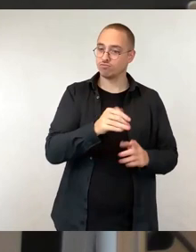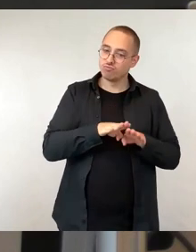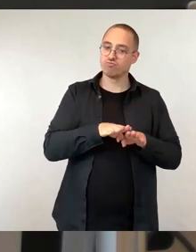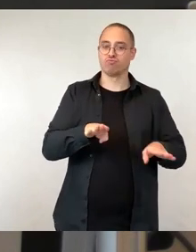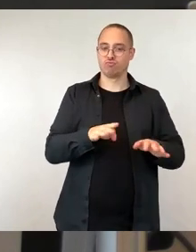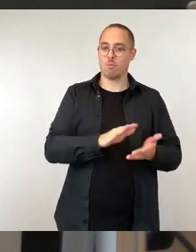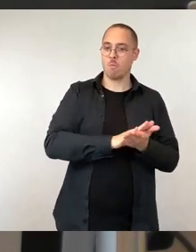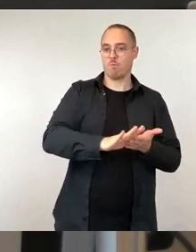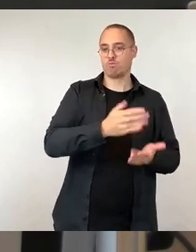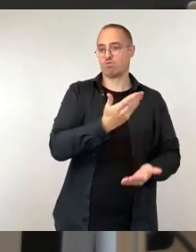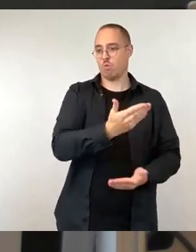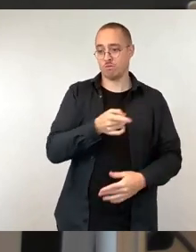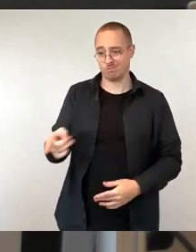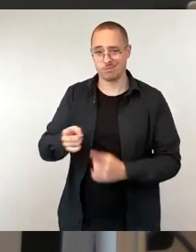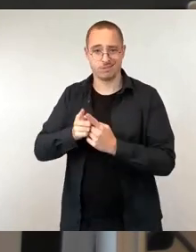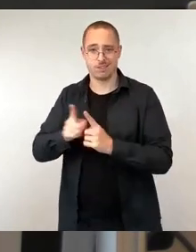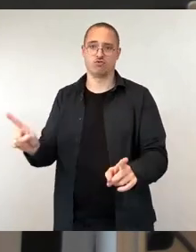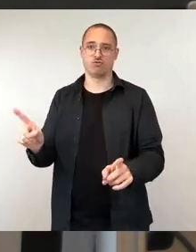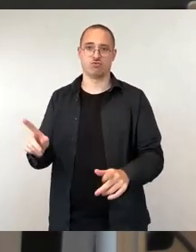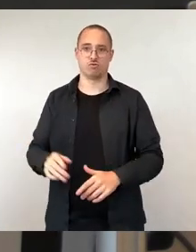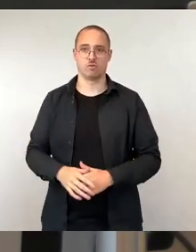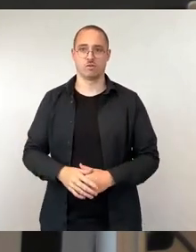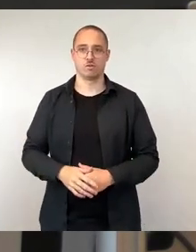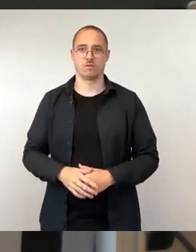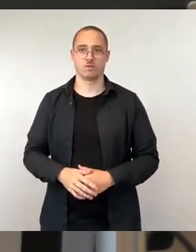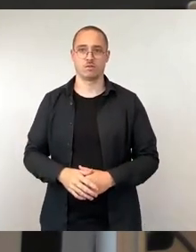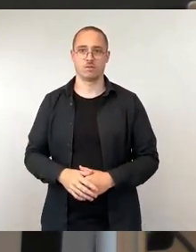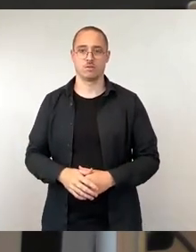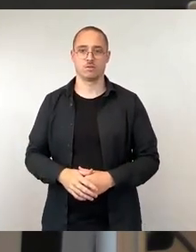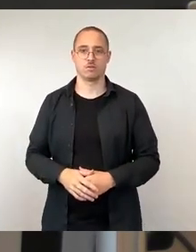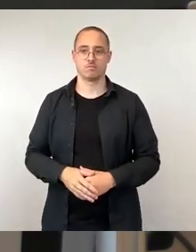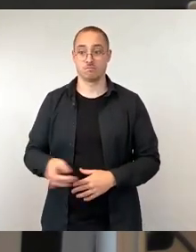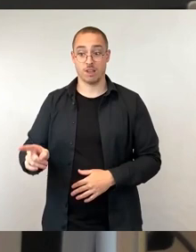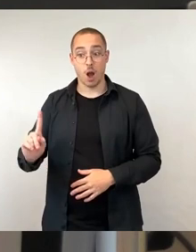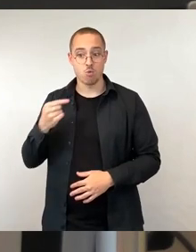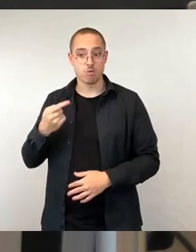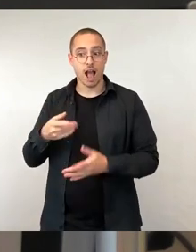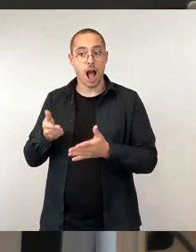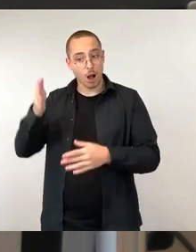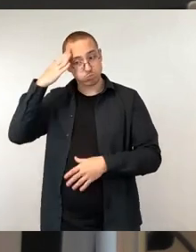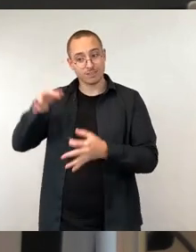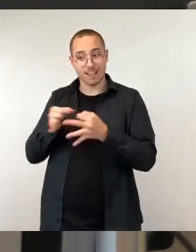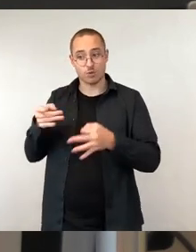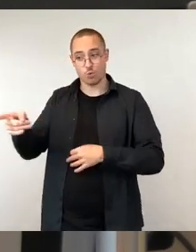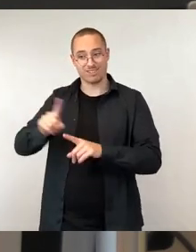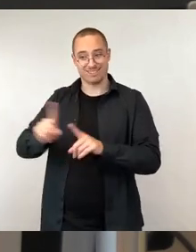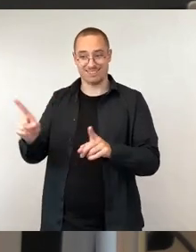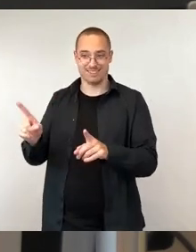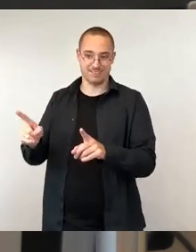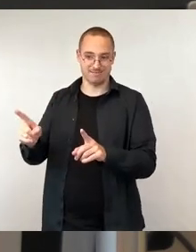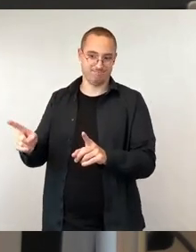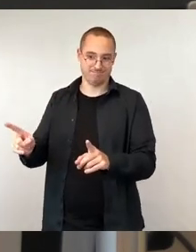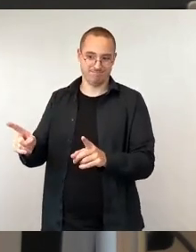entspricht eben auch nicht den Vorgaben der Hauptsatzung. Denn die Hauptsatzung schreibt vor, dass von den